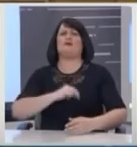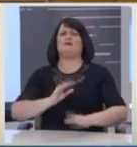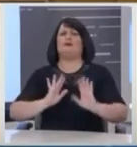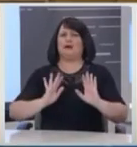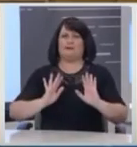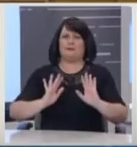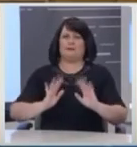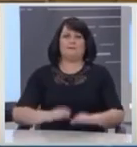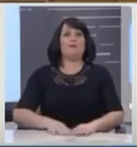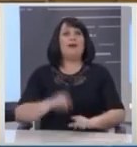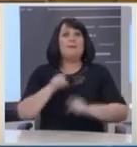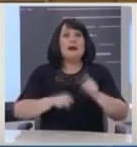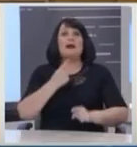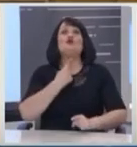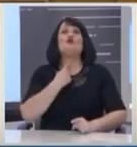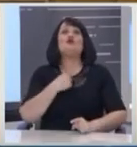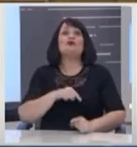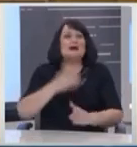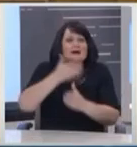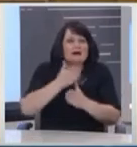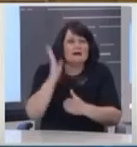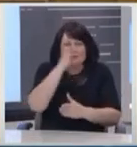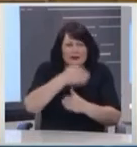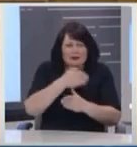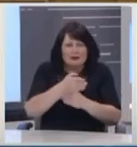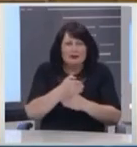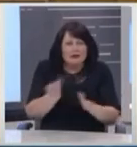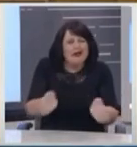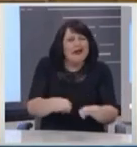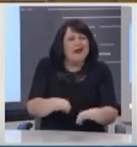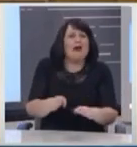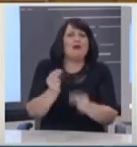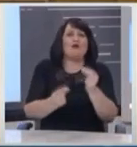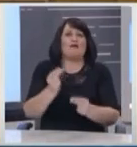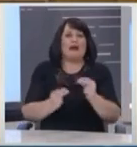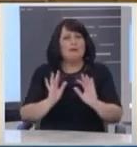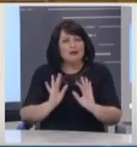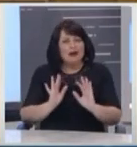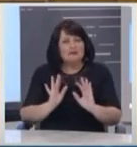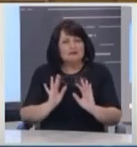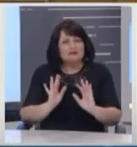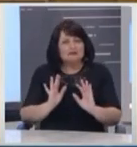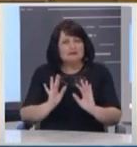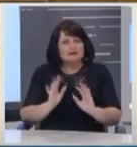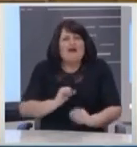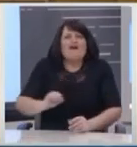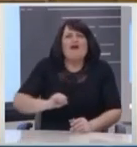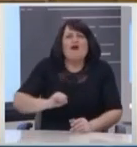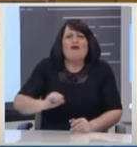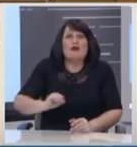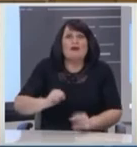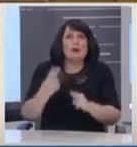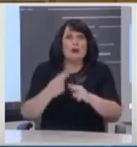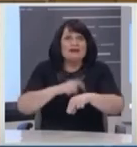αυτοί που τους αρέσουν να κρύβουν τα προβλήματα κάτω από το χαλί, είναι αυτοί που δηλιάζουν πάντα την κρίσιμη